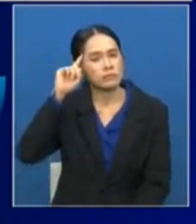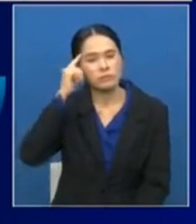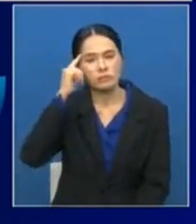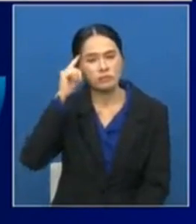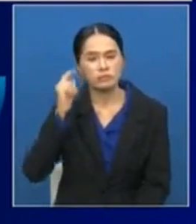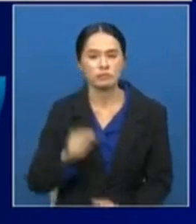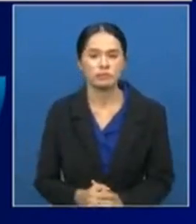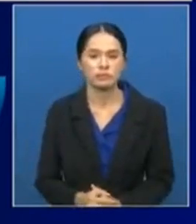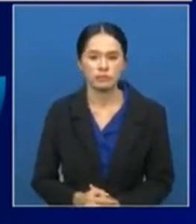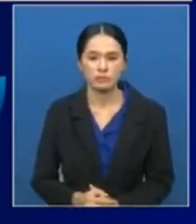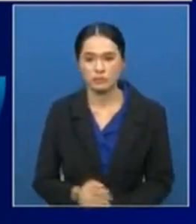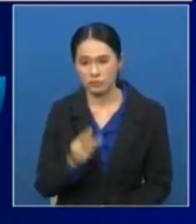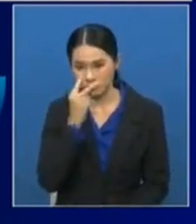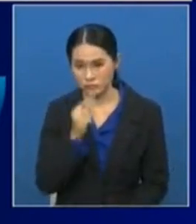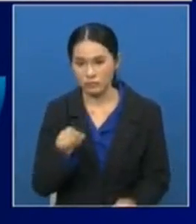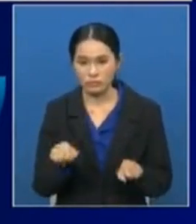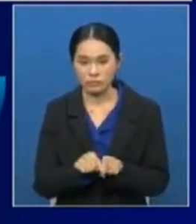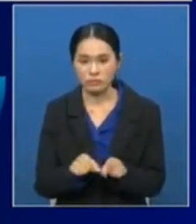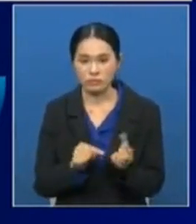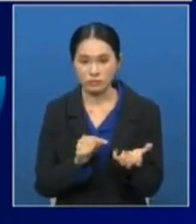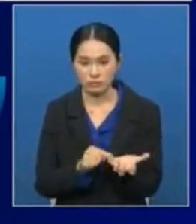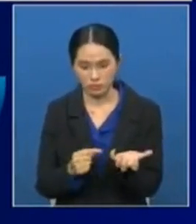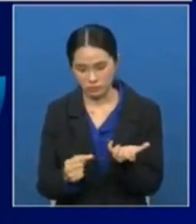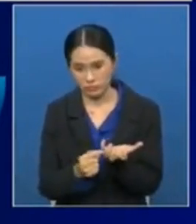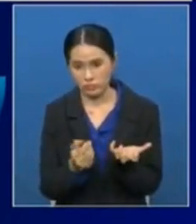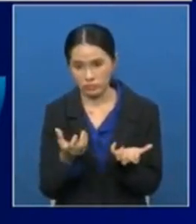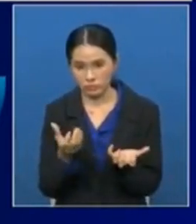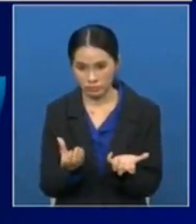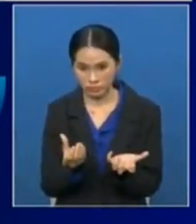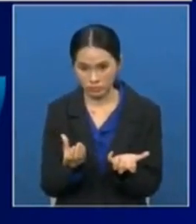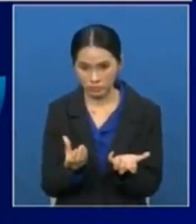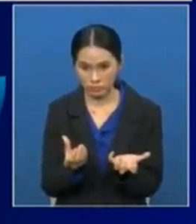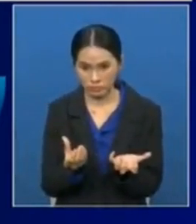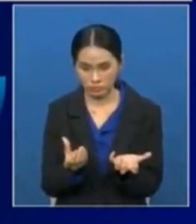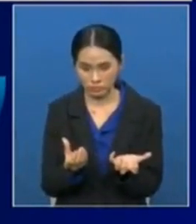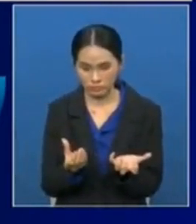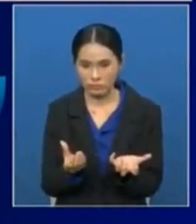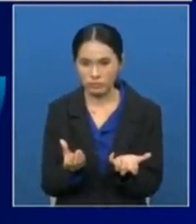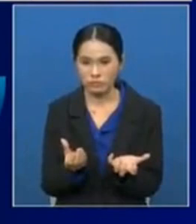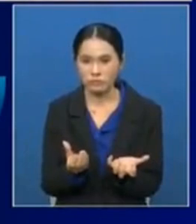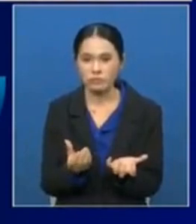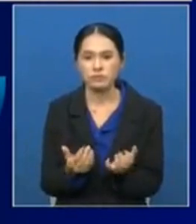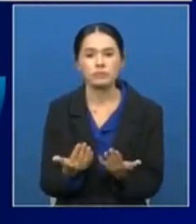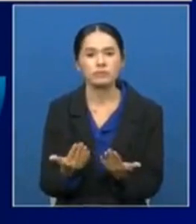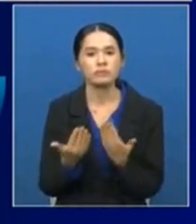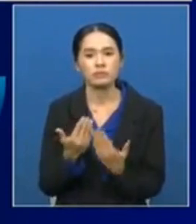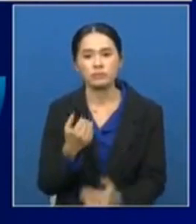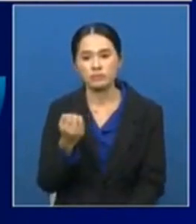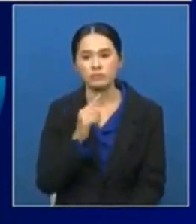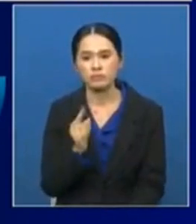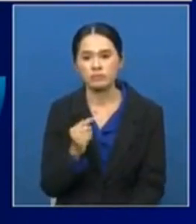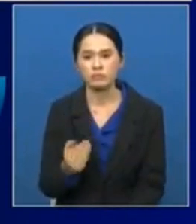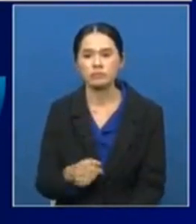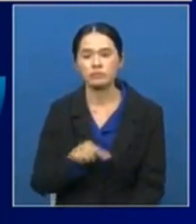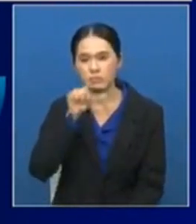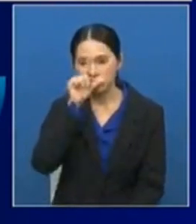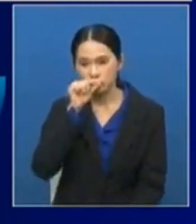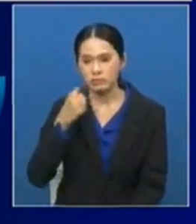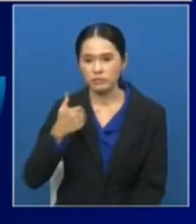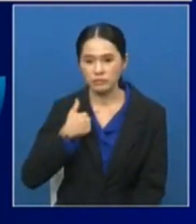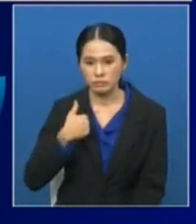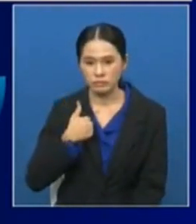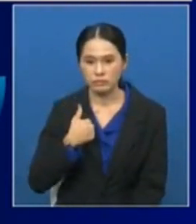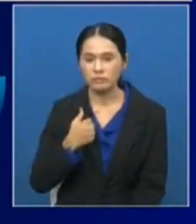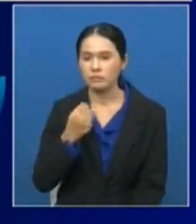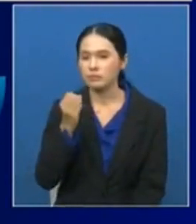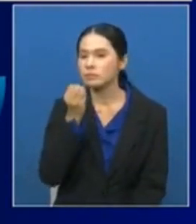มแล้วลายดูเผินๆเหมือนกันเลยขออนุญาตยืมถ้วยเล็กพ่อค้าแม่ค้าที่ลำปางฝากมาบอกอีกอย่างนึงค่ะว่านอกจากไก่แล้วมันจะมีลายด